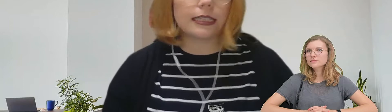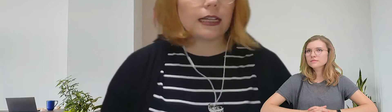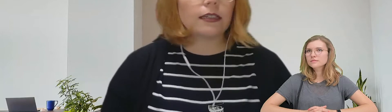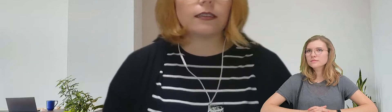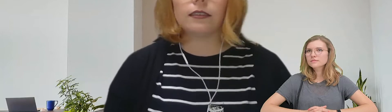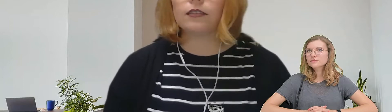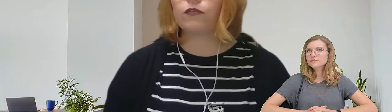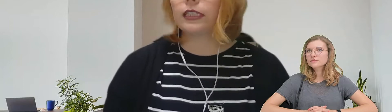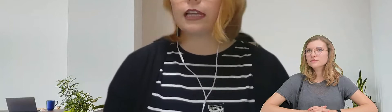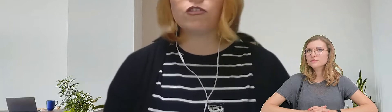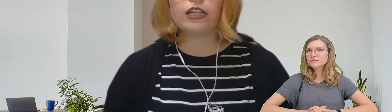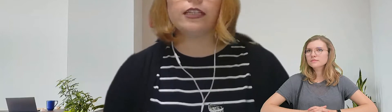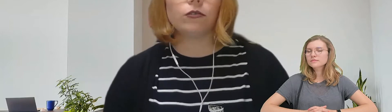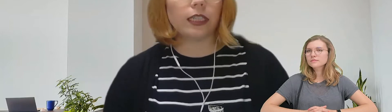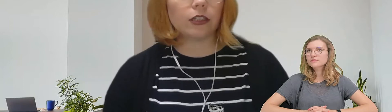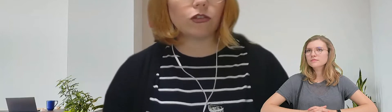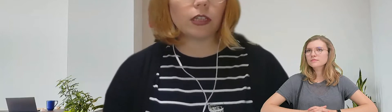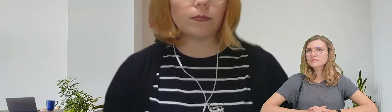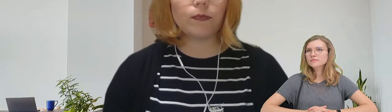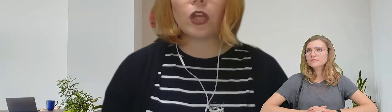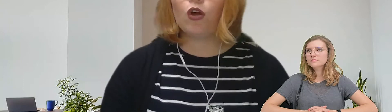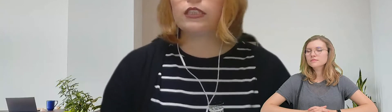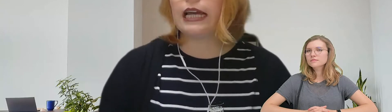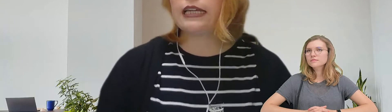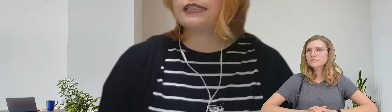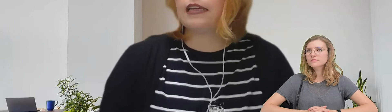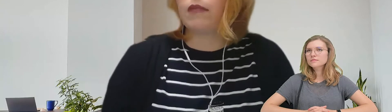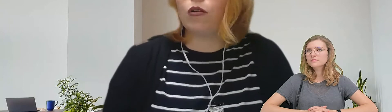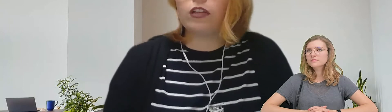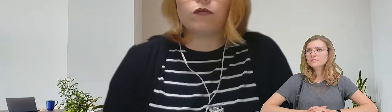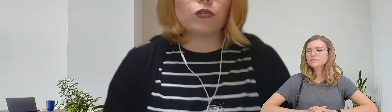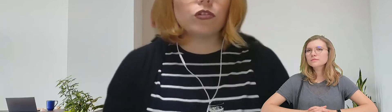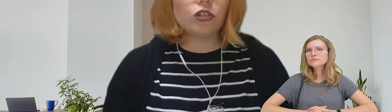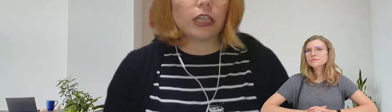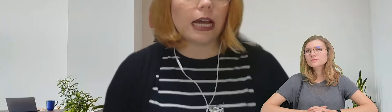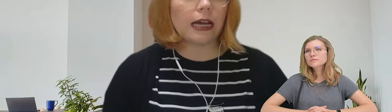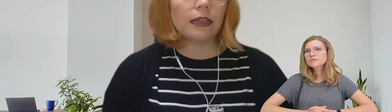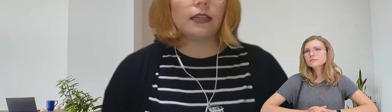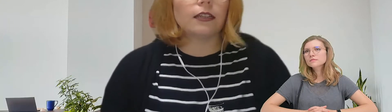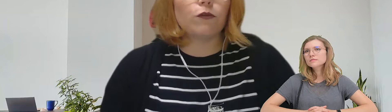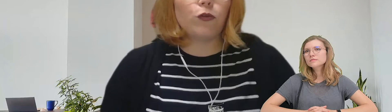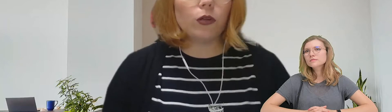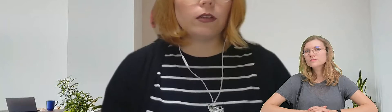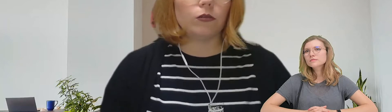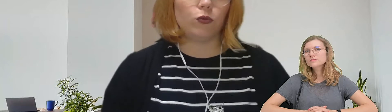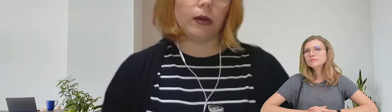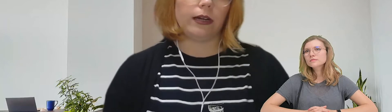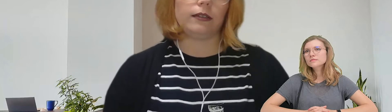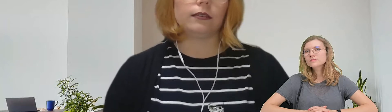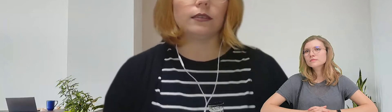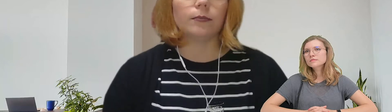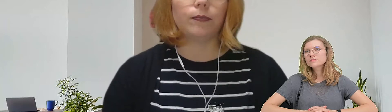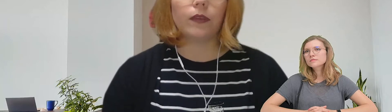wirklich zack, zack, wird ganz schnell hin und her geschrieben. Und daher ist eben auch der Wunsch da, Gefühle